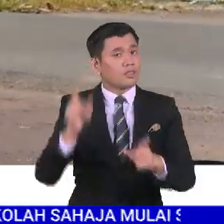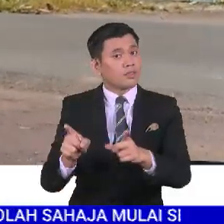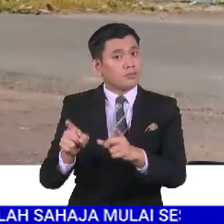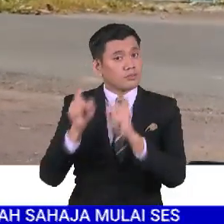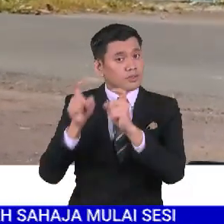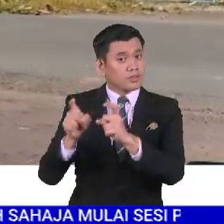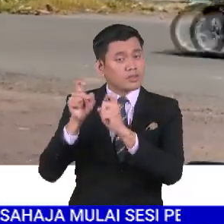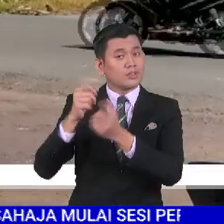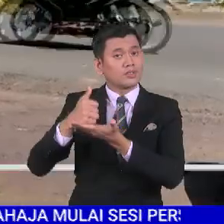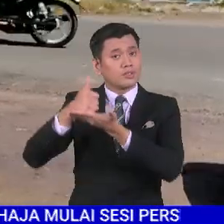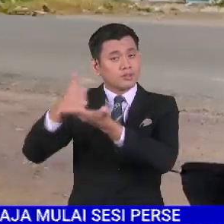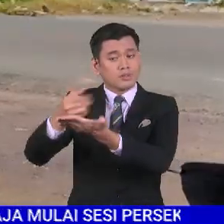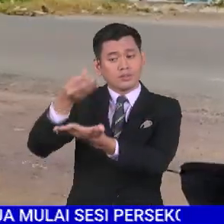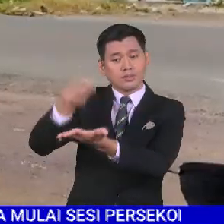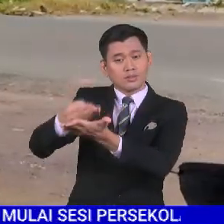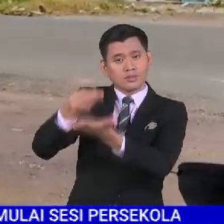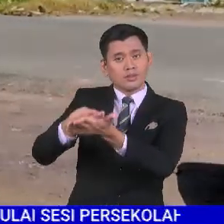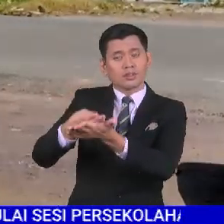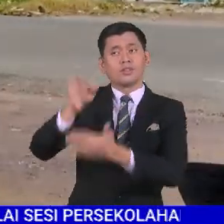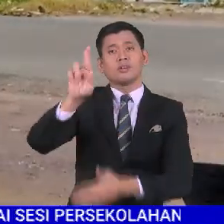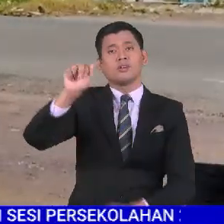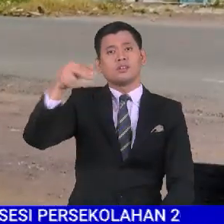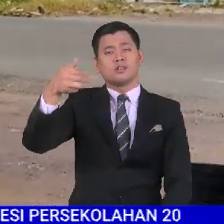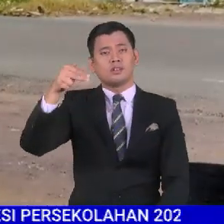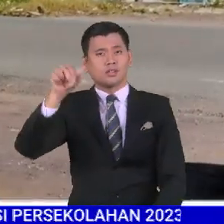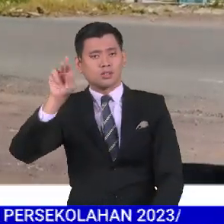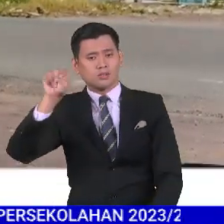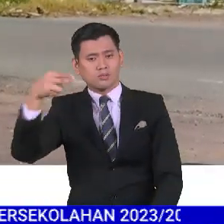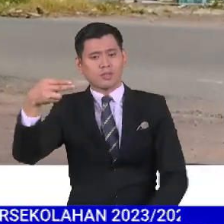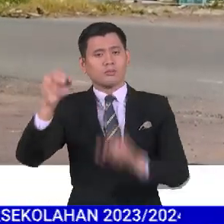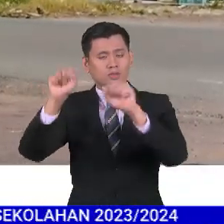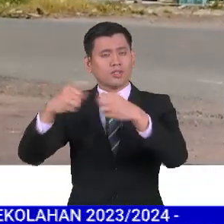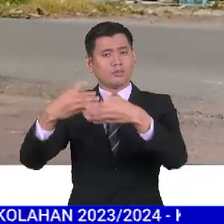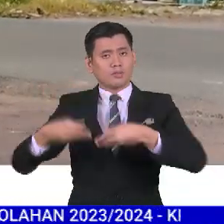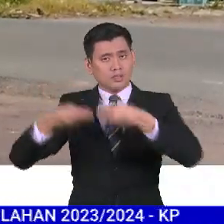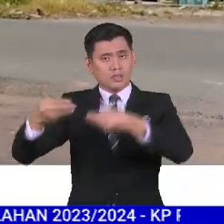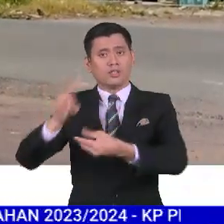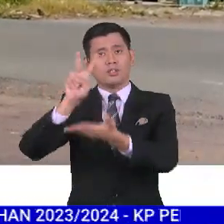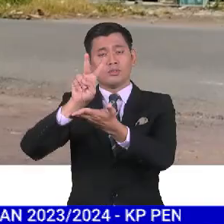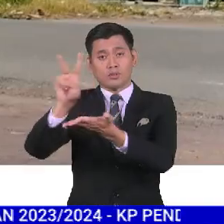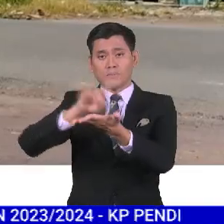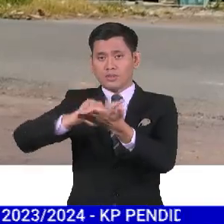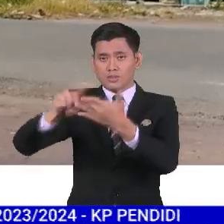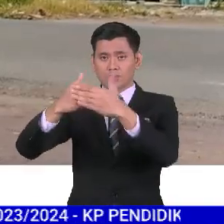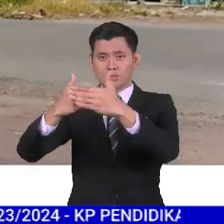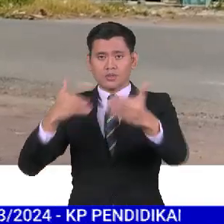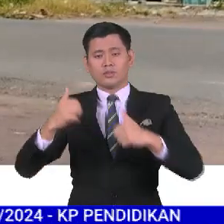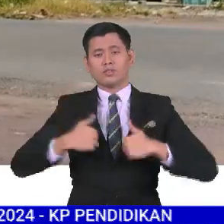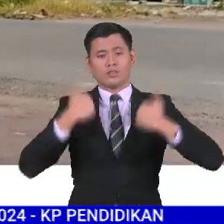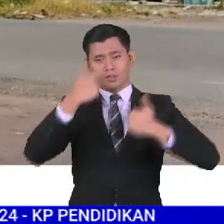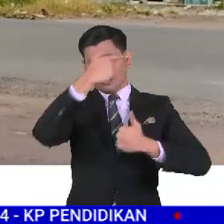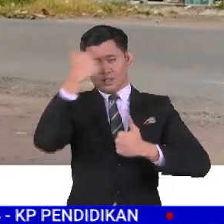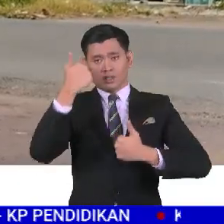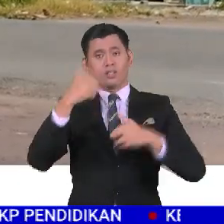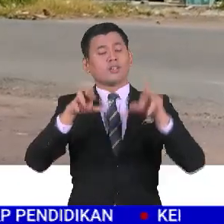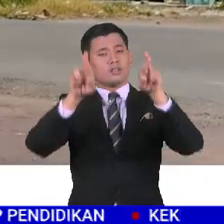mempercepatkan sumbangan tunai rahmah seelak-elaknya bagilah 2 minggu sebelum nak raya sebab kebanyakan rakyat ni dah habis dah untuk